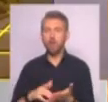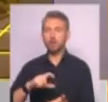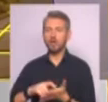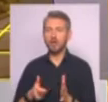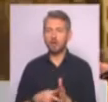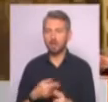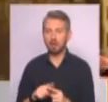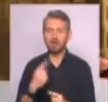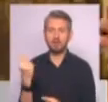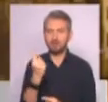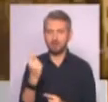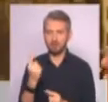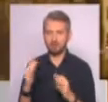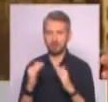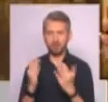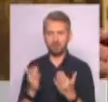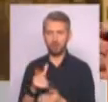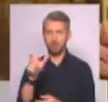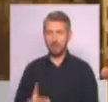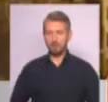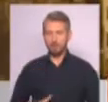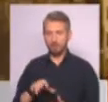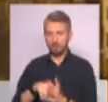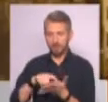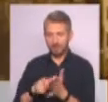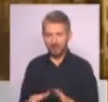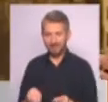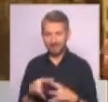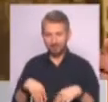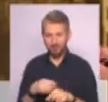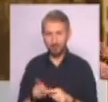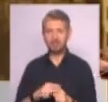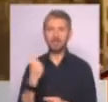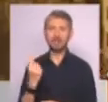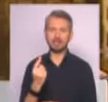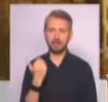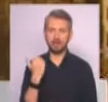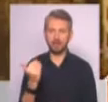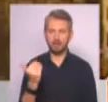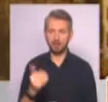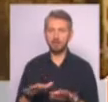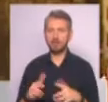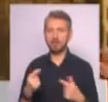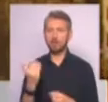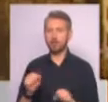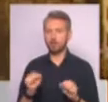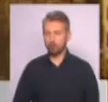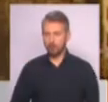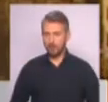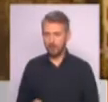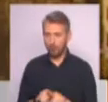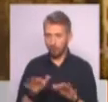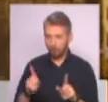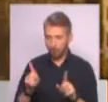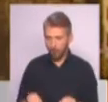ну це єдина нерухомість, от людина проживає в квартирі з сім'єю, і це єдине їх взагалі місце, де вони можуть жити, в такому випадку